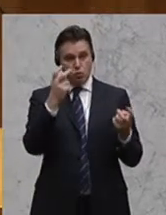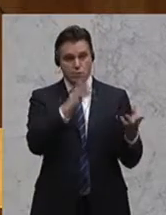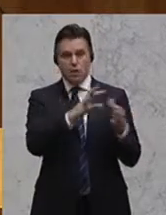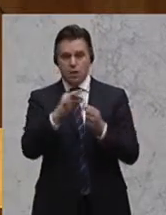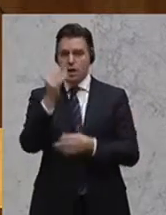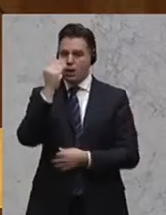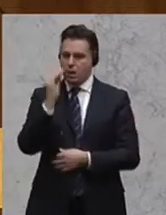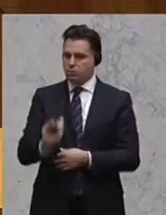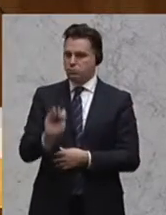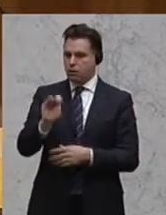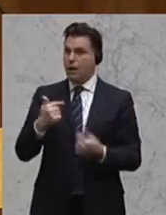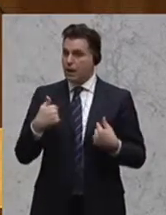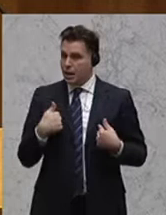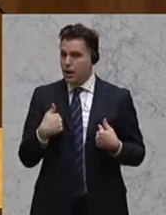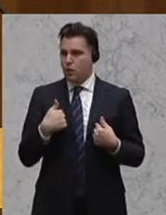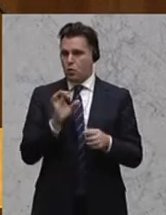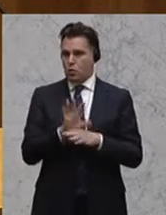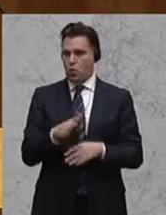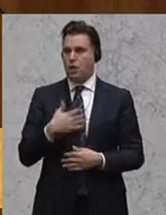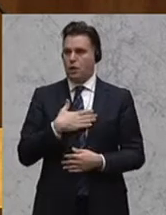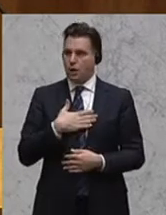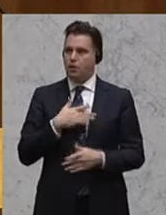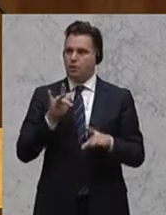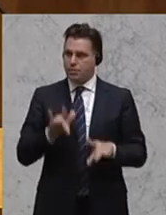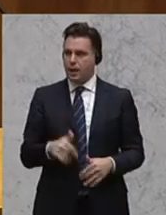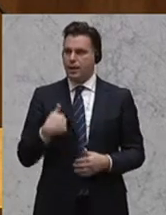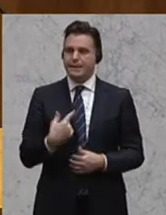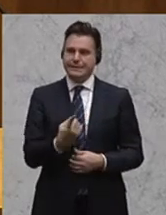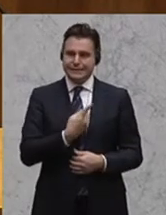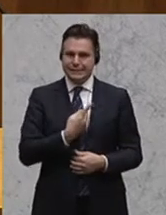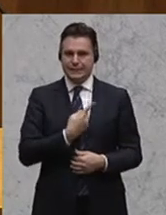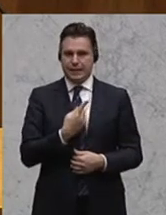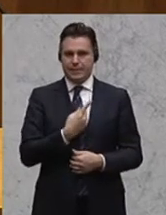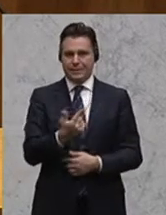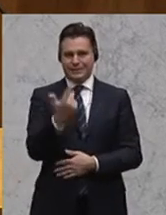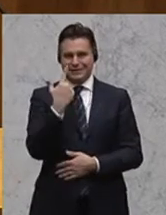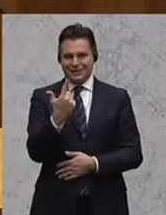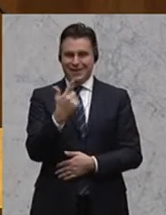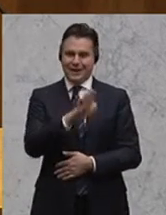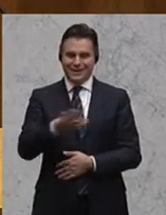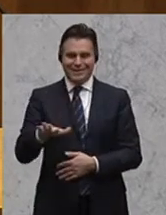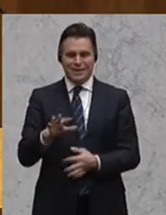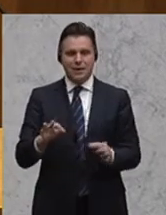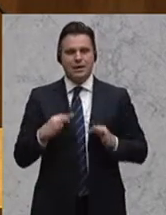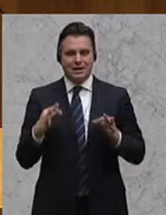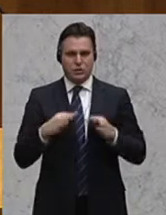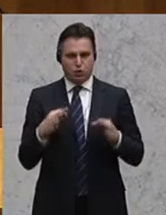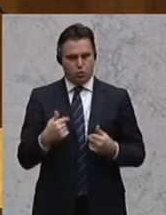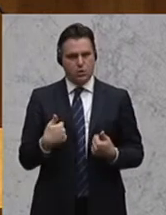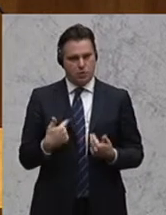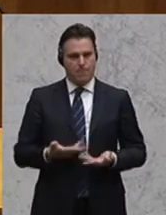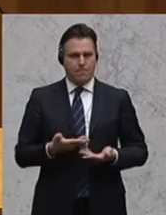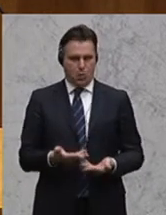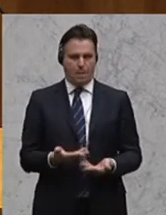tue das. Ich habe das größte Glück in meinem Leben erfahren dürfen, indem ich selbst zwei gesunde Kinder bekommen